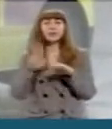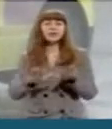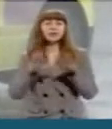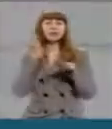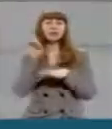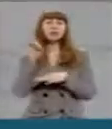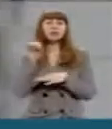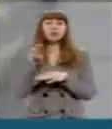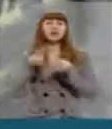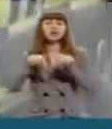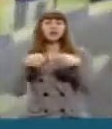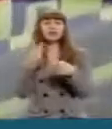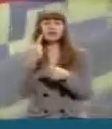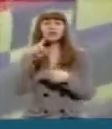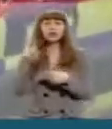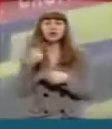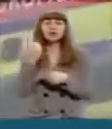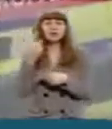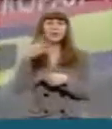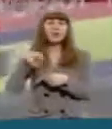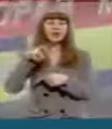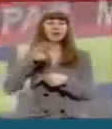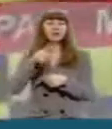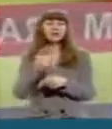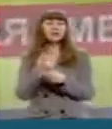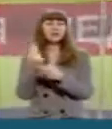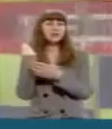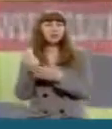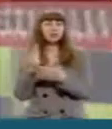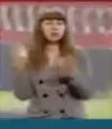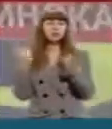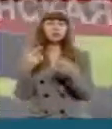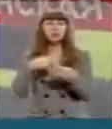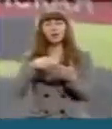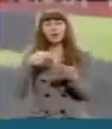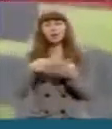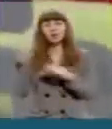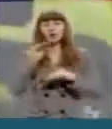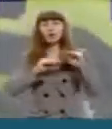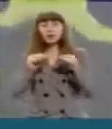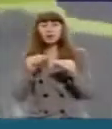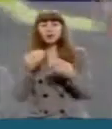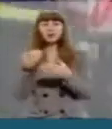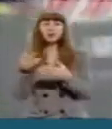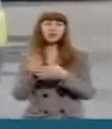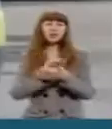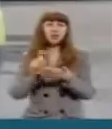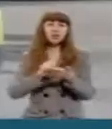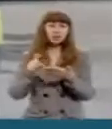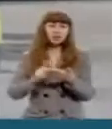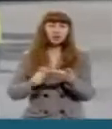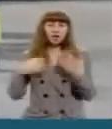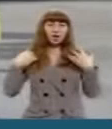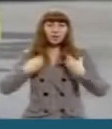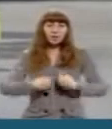жатқызылды. Оның ішінде 156-сы провизорлық стационарда, 48-сі карантинде, 159-сы инфекциялық бөлімде. Ал үй карантинде 1000-ға